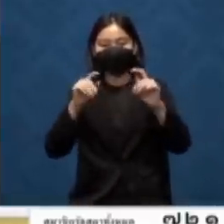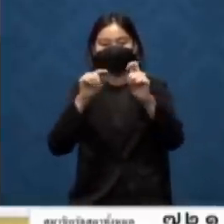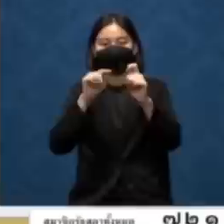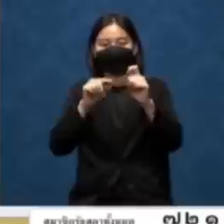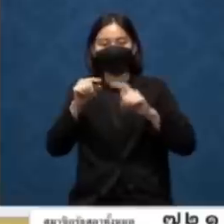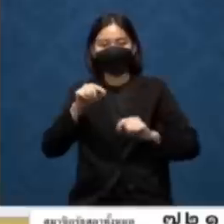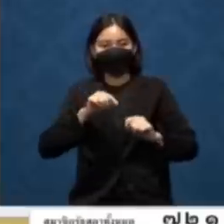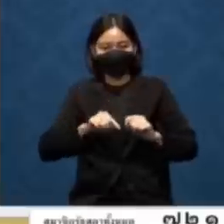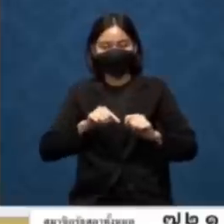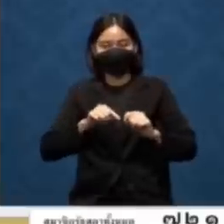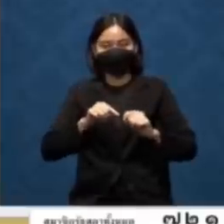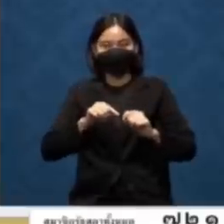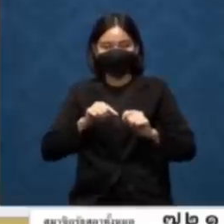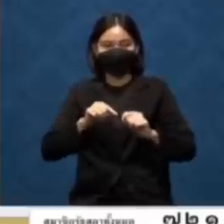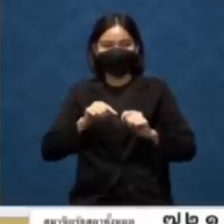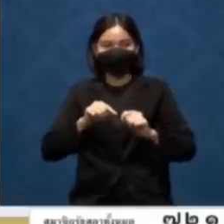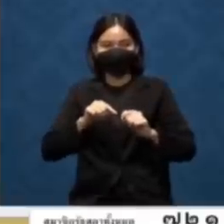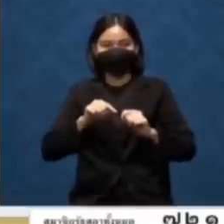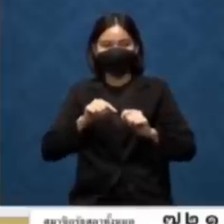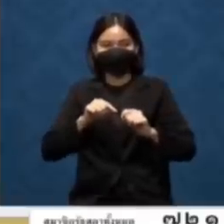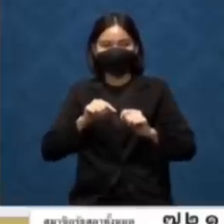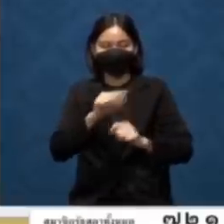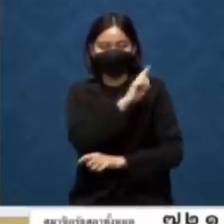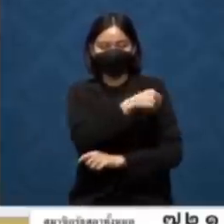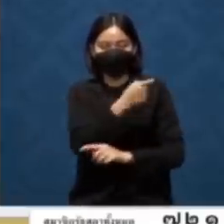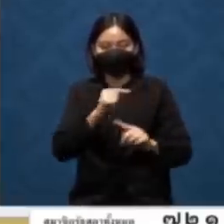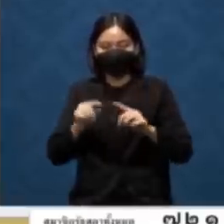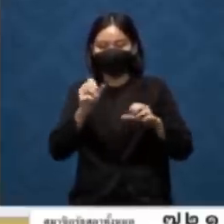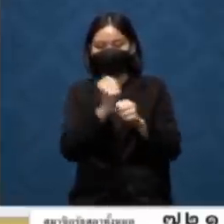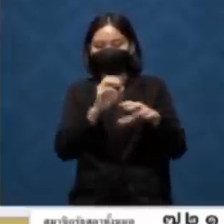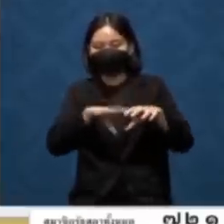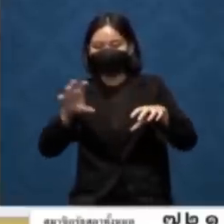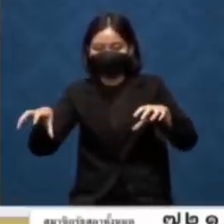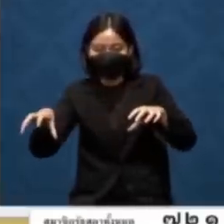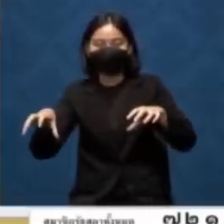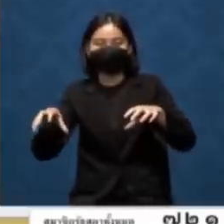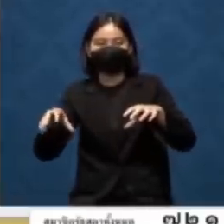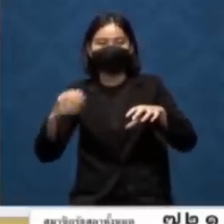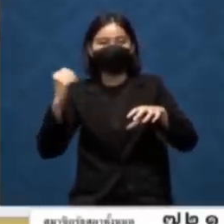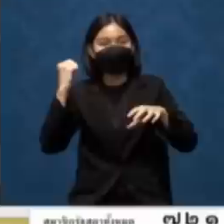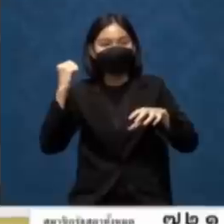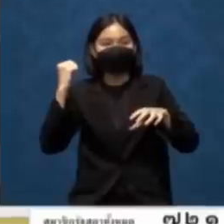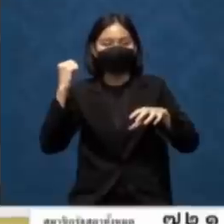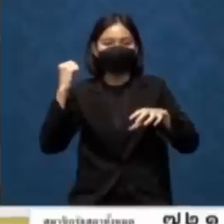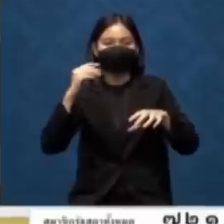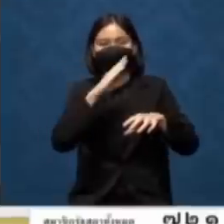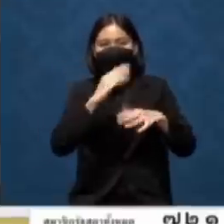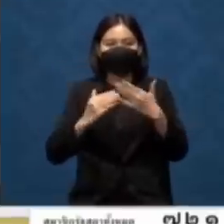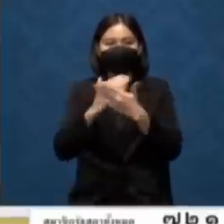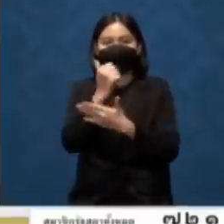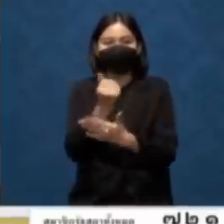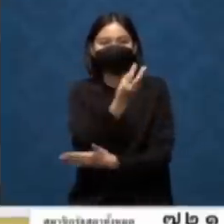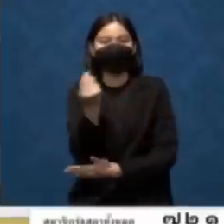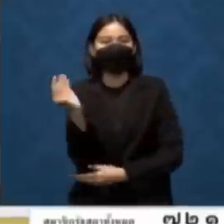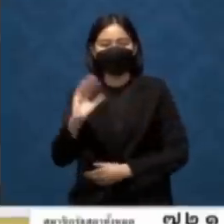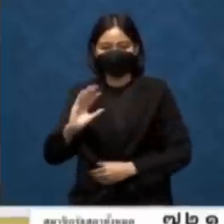องคกรทสังกั ภูมิภาคสักัด ส่วกลางอยู่เดิมจะเอไปไว้ตรงไหนอย่ไร ไปออกแบบกันออกแบบเสรจแล้วกไม่ใช่วจะสำเร็จทัทีเร